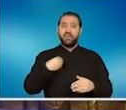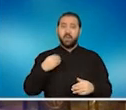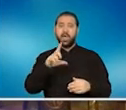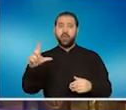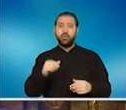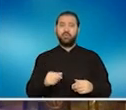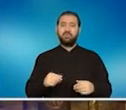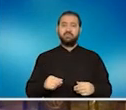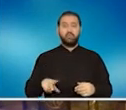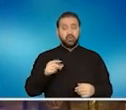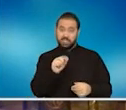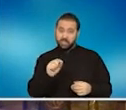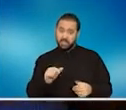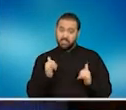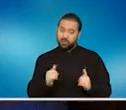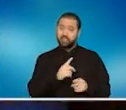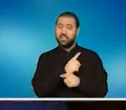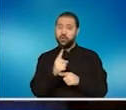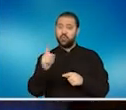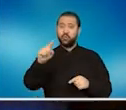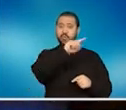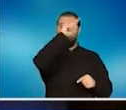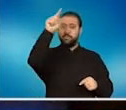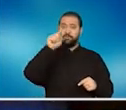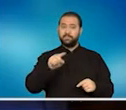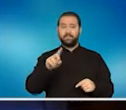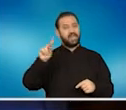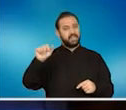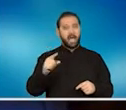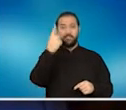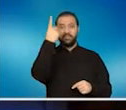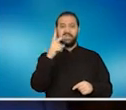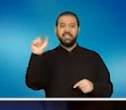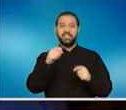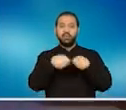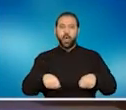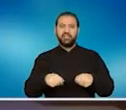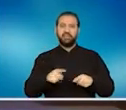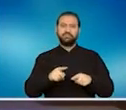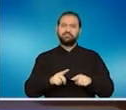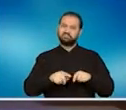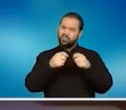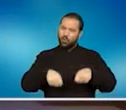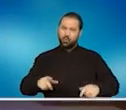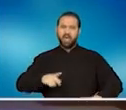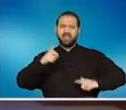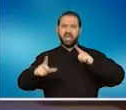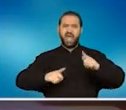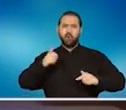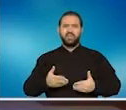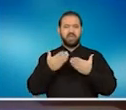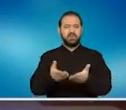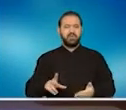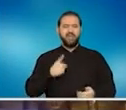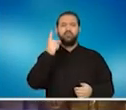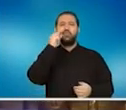și chiar sunt consemnări. Întâi de toate a fost, în ciuda laudelor primite, un om